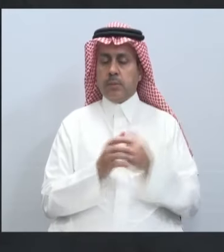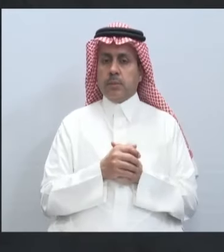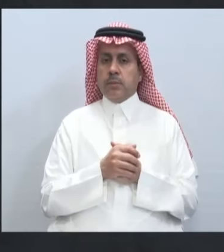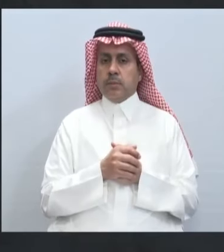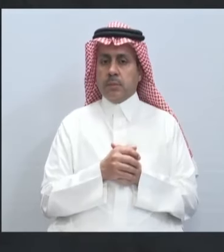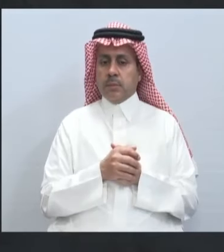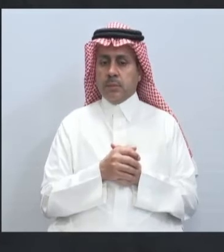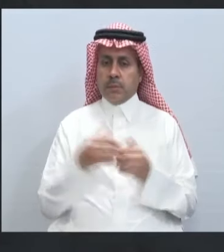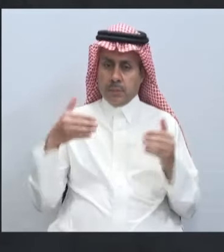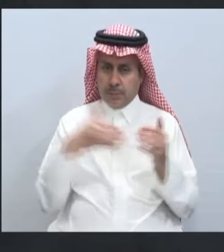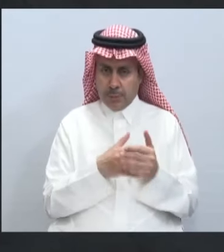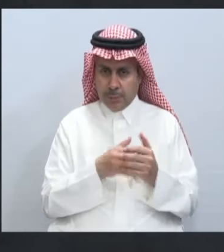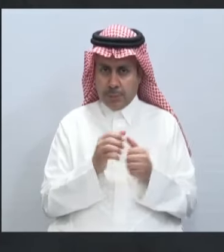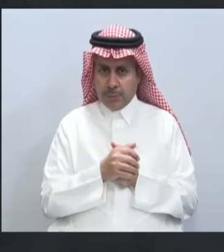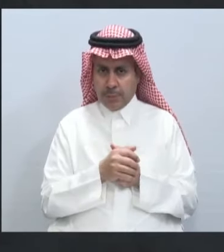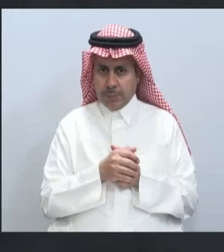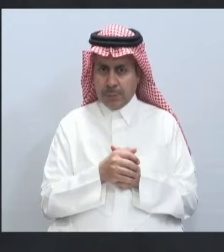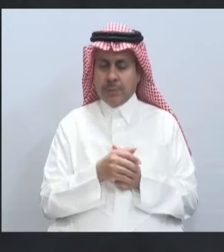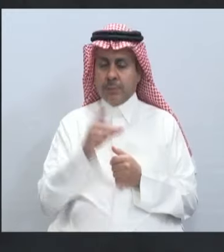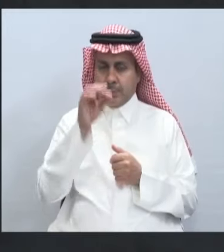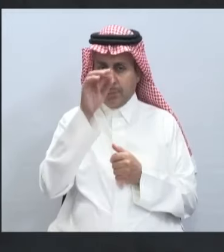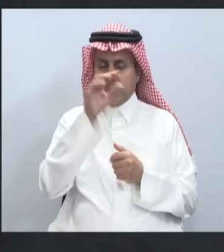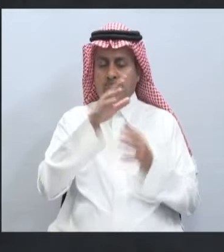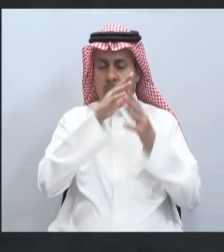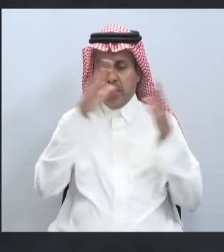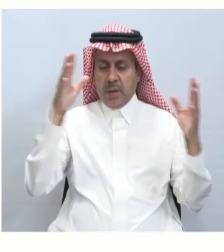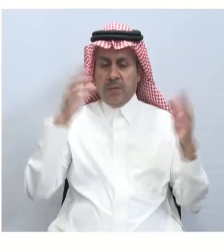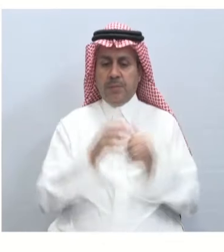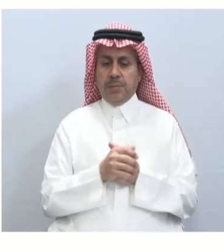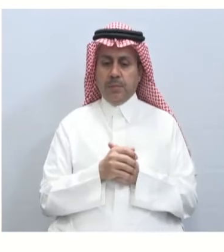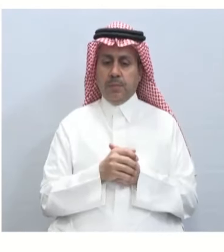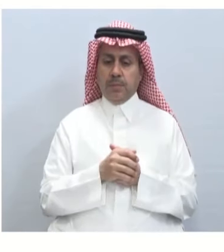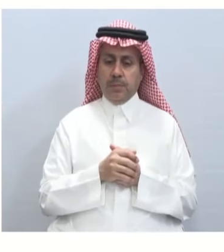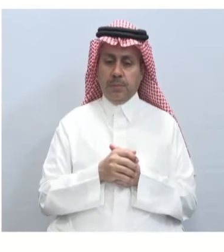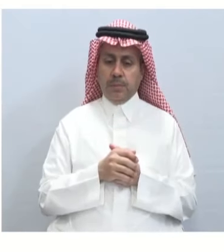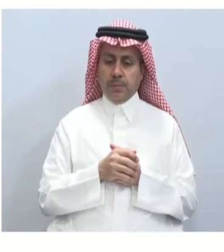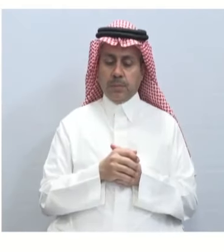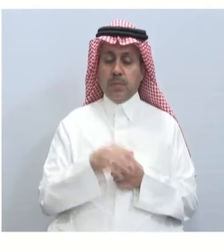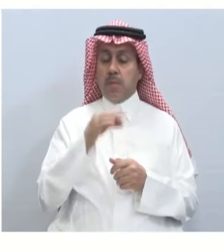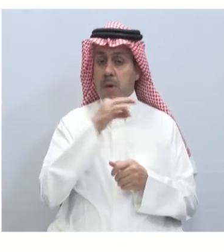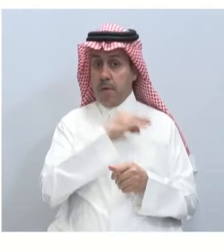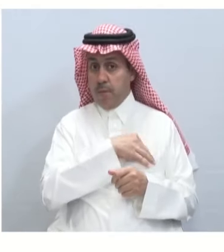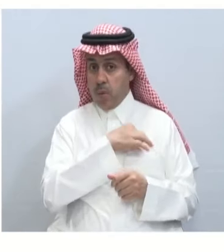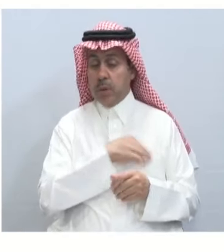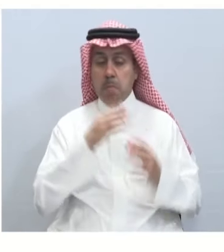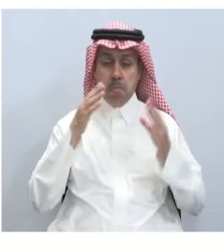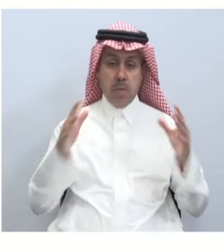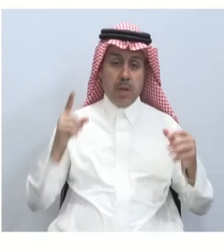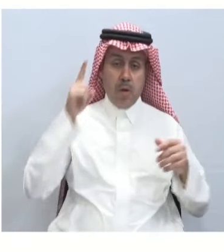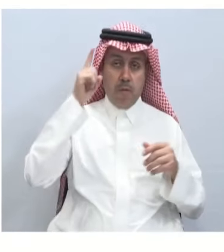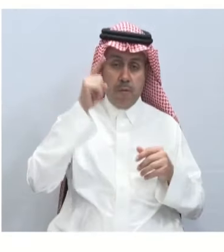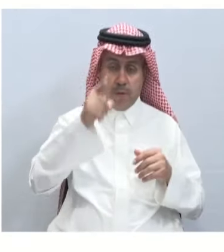الاخيره احسنتم احسنتم احسنتم بارك الله فيكم اذا من الفوائد بارك الله فيكم